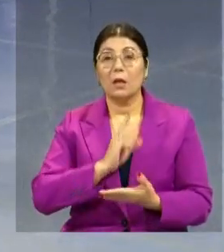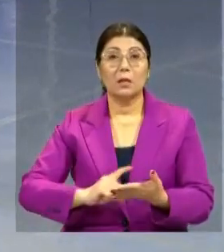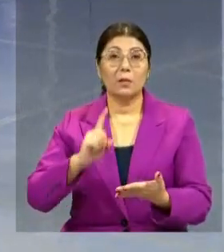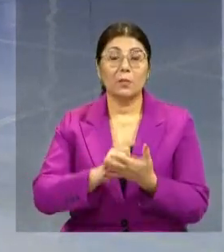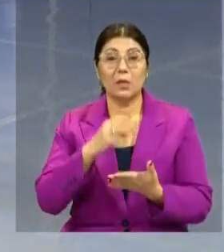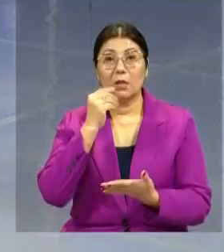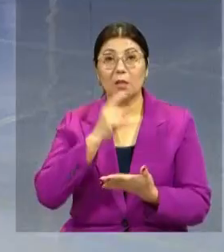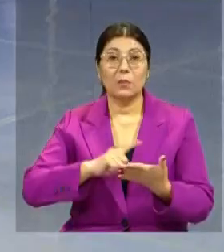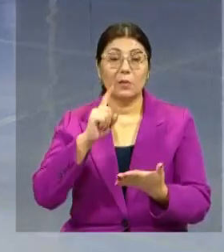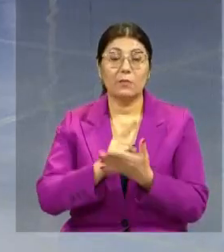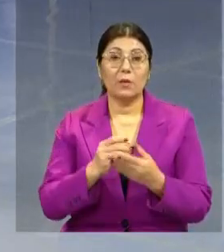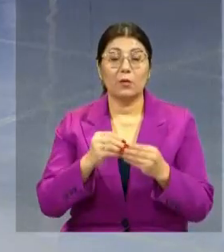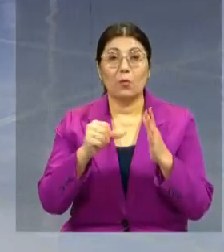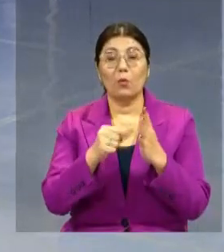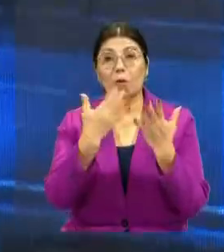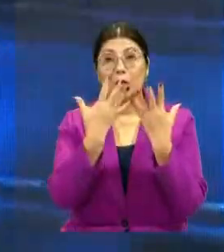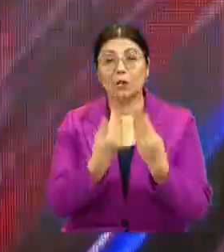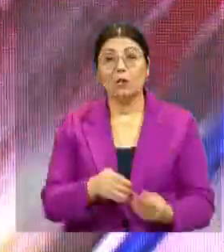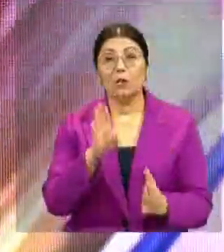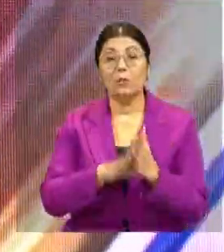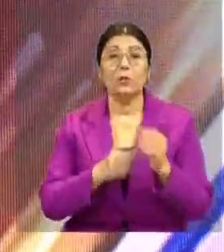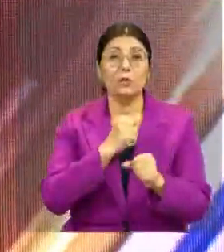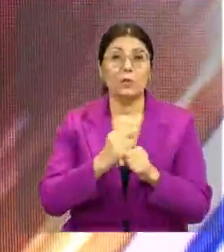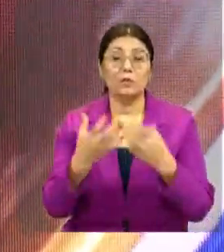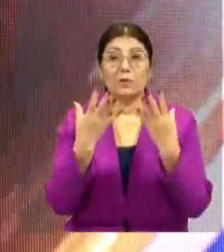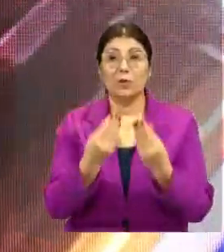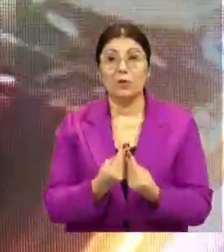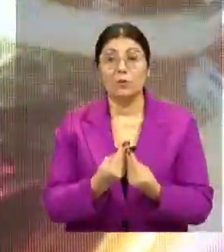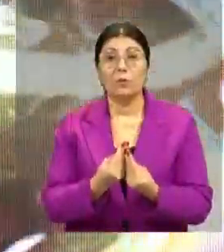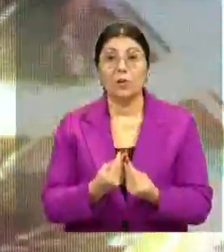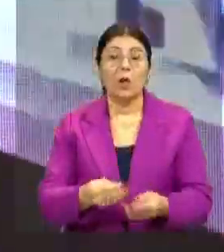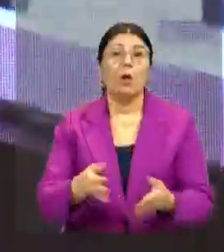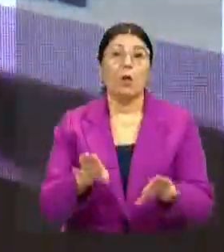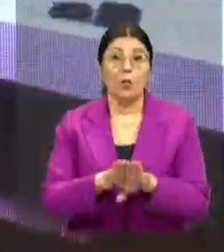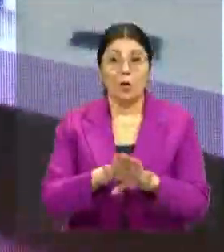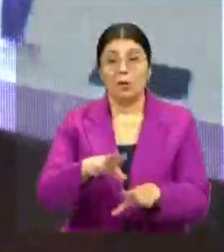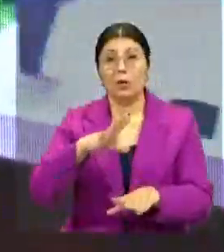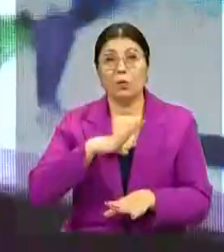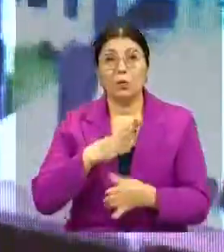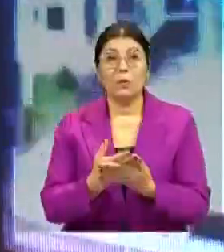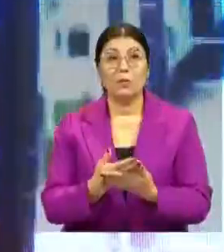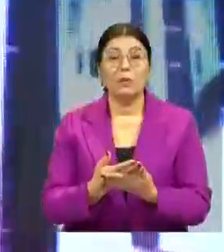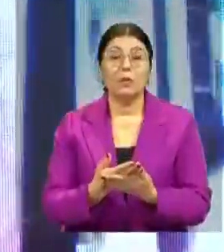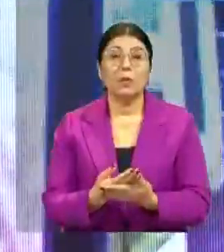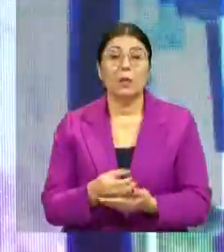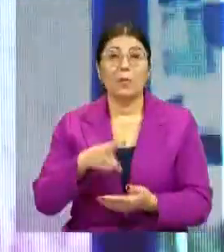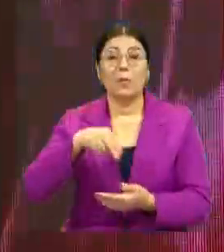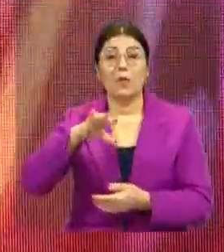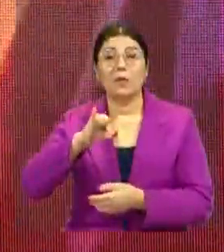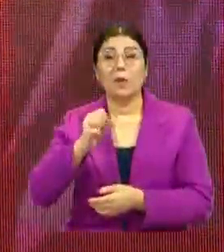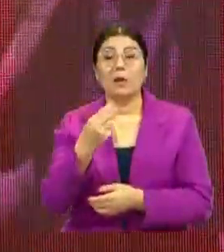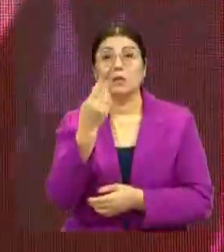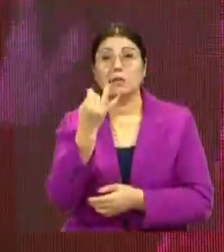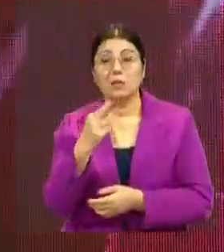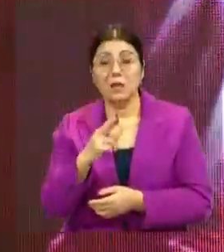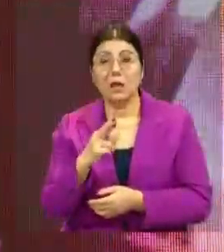жаңағы айтып отқаныңыз 16 күндік зорлық зомбылықсыз дегенді, ол да жақында ғана өткізілді оған қатысты. Арнайы медиация орталықтарына